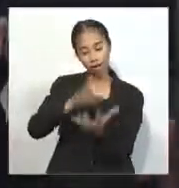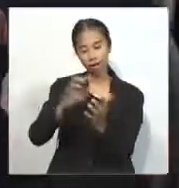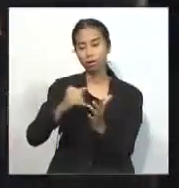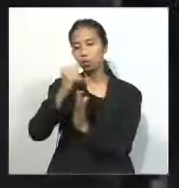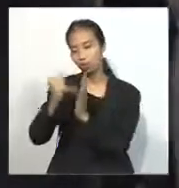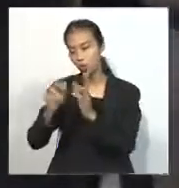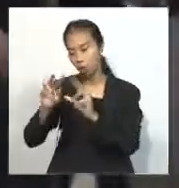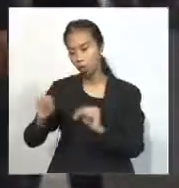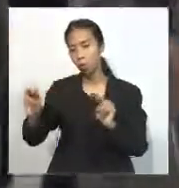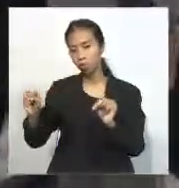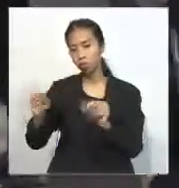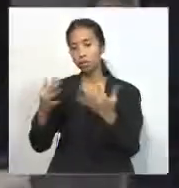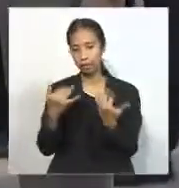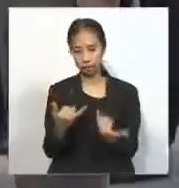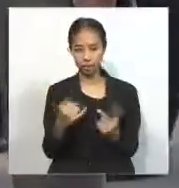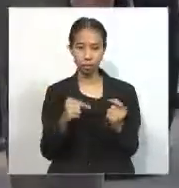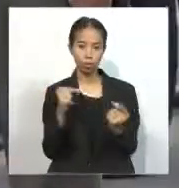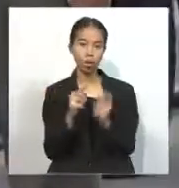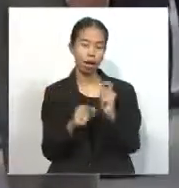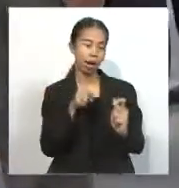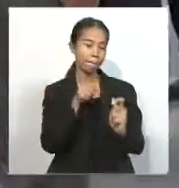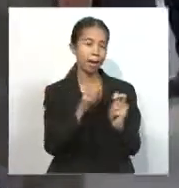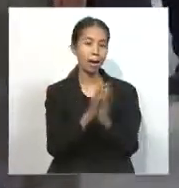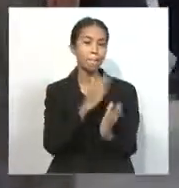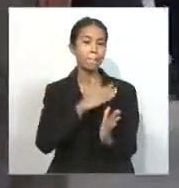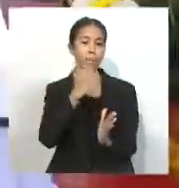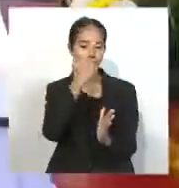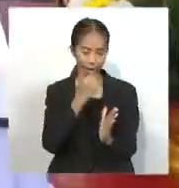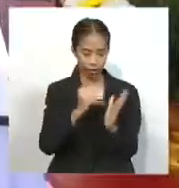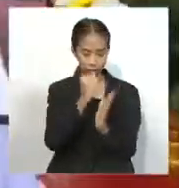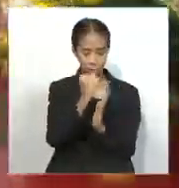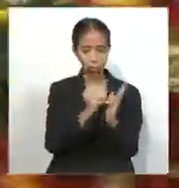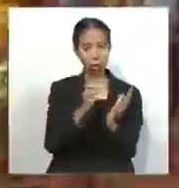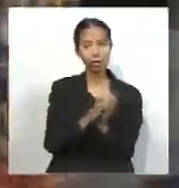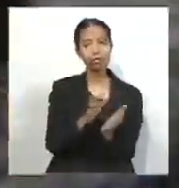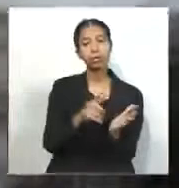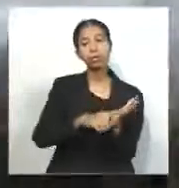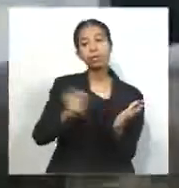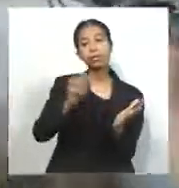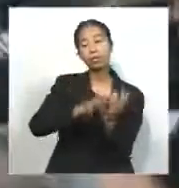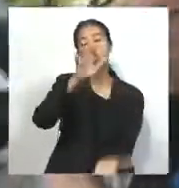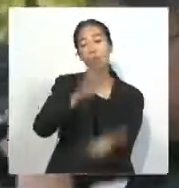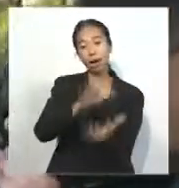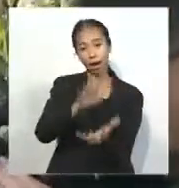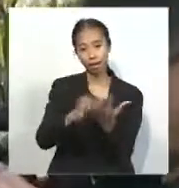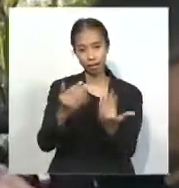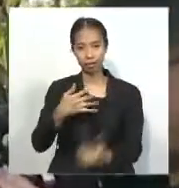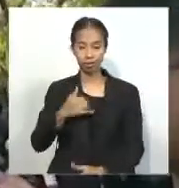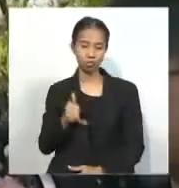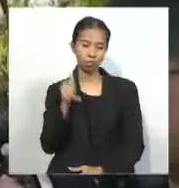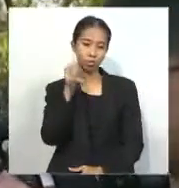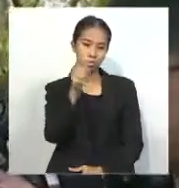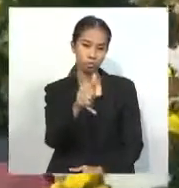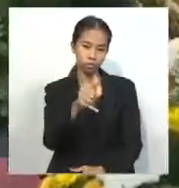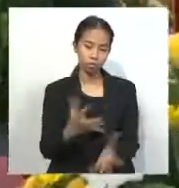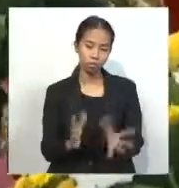ายกรัฐมนตรีเดินทางลงพื้นที่อำเภอพระประแดงจังหวัดสมุทรปราการโดยทันทีที่เดินทางถึงนายกรัฐมนตรีได้สักการะ